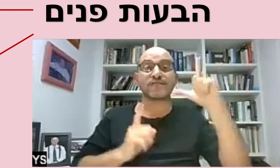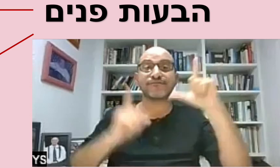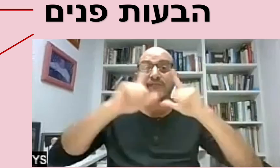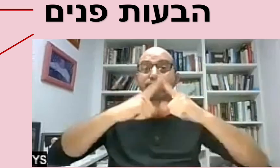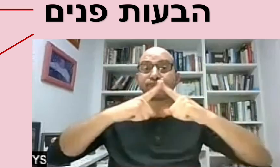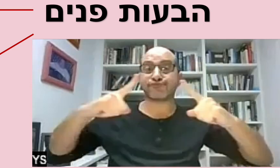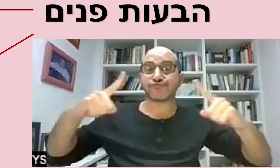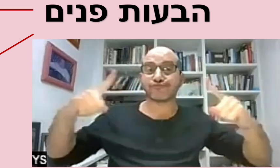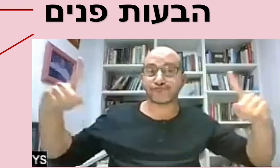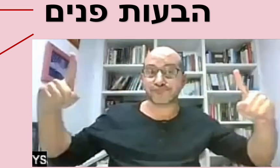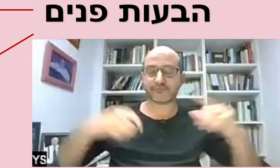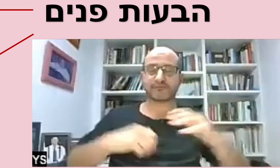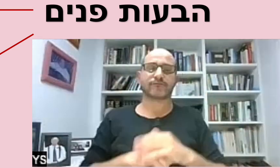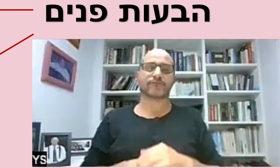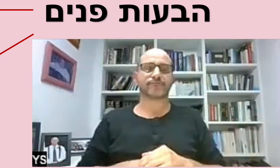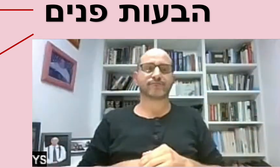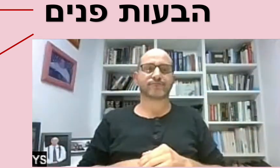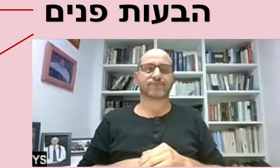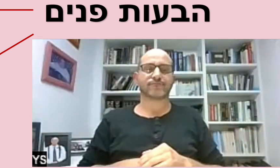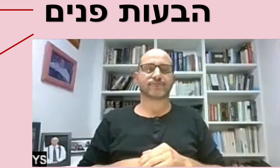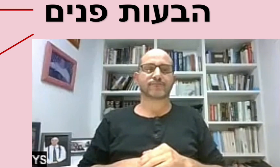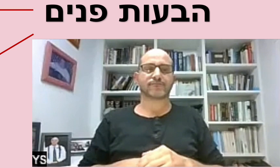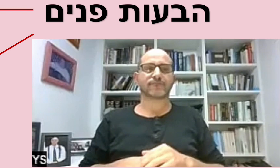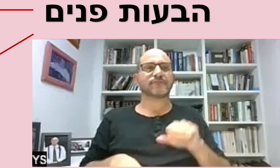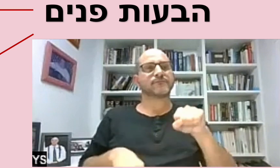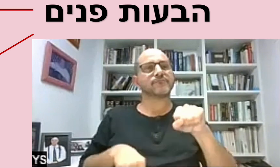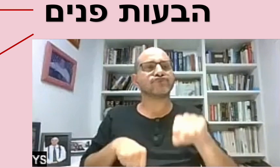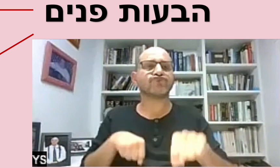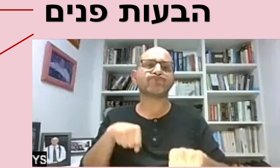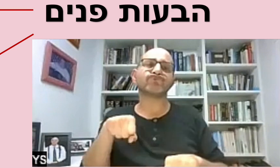אז בעצם כשאני מוסיף הבעות פנים שונות,